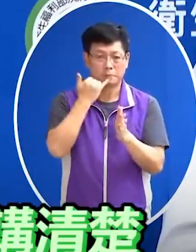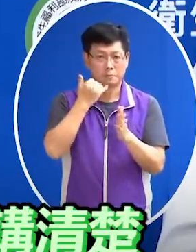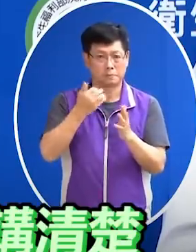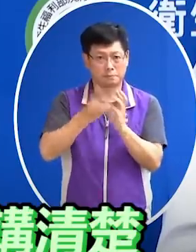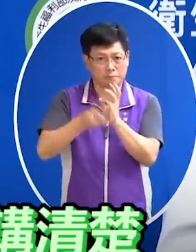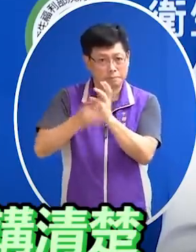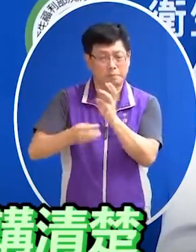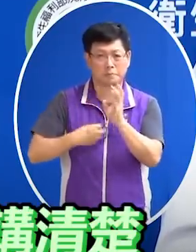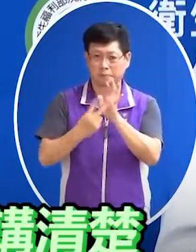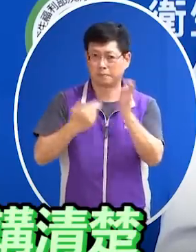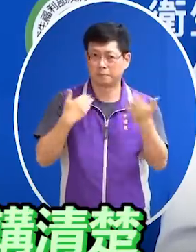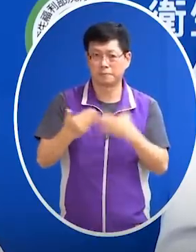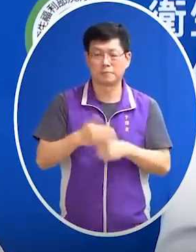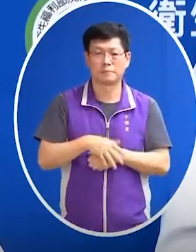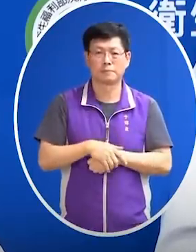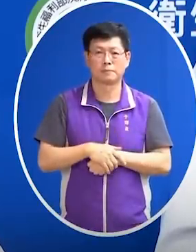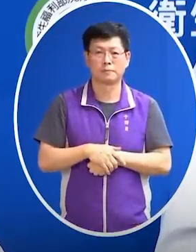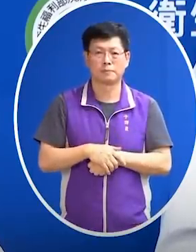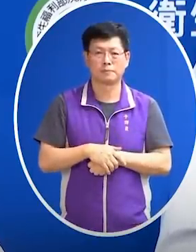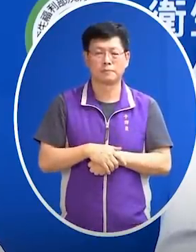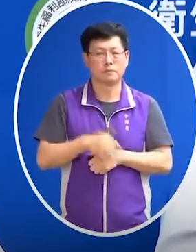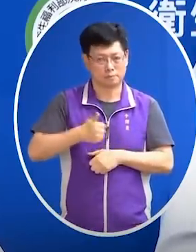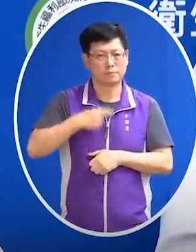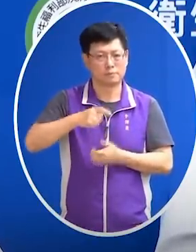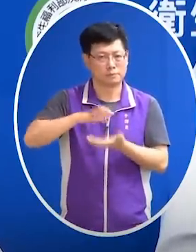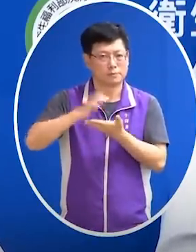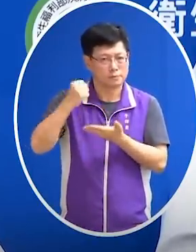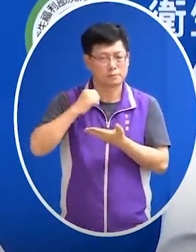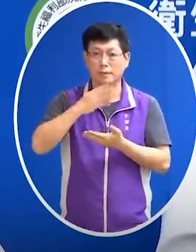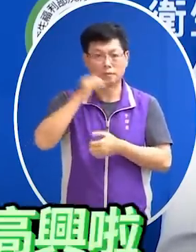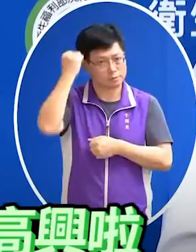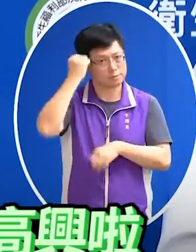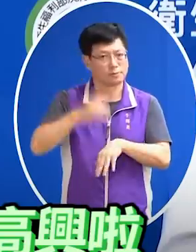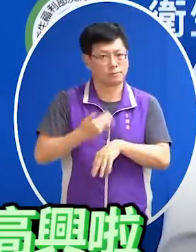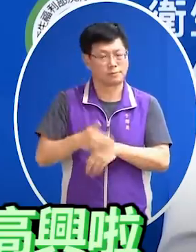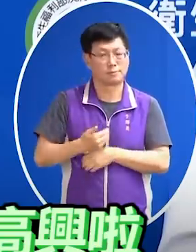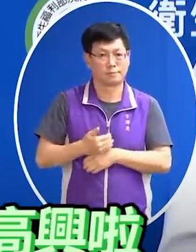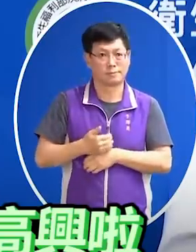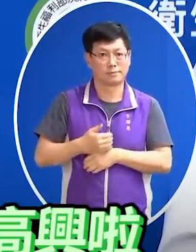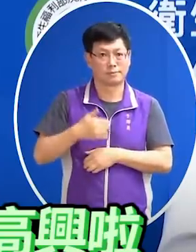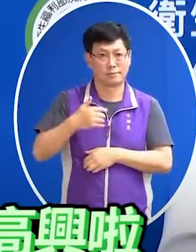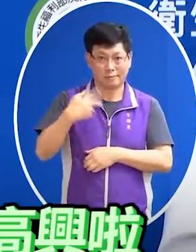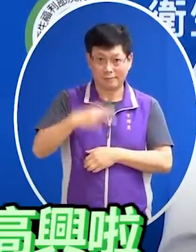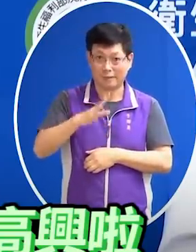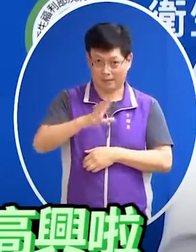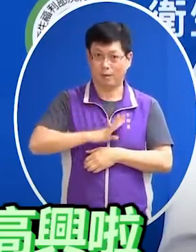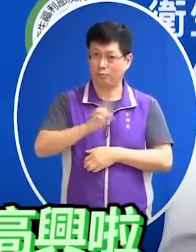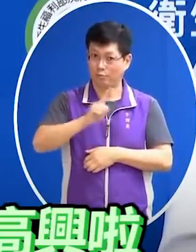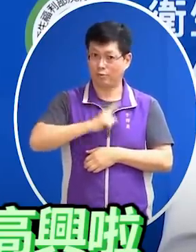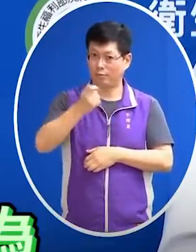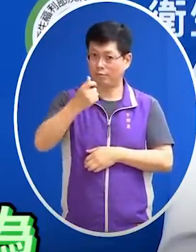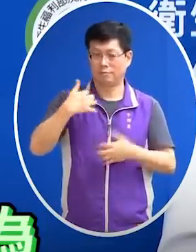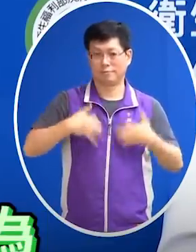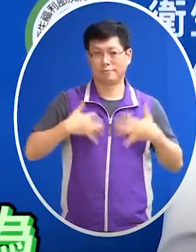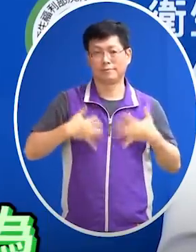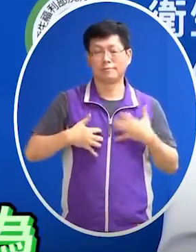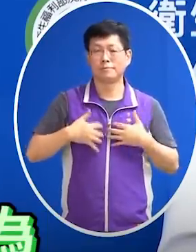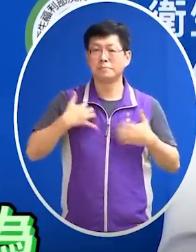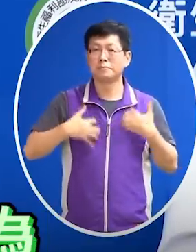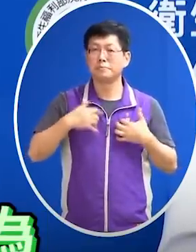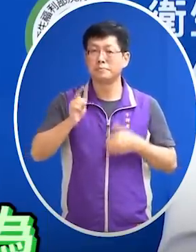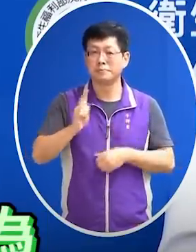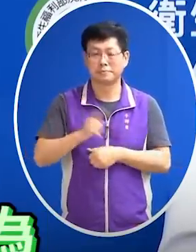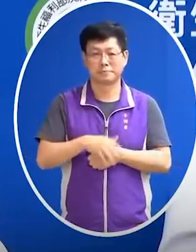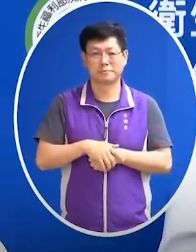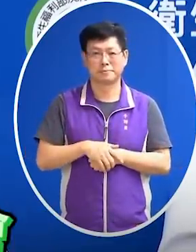关的情况把它讲清楚，有压力在，但不苦。那不但不苦，而且还有一点高兴了那高兴